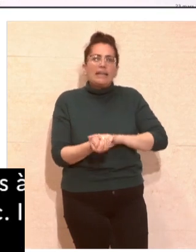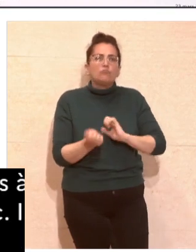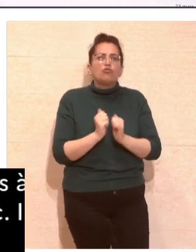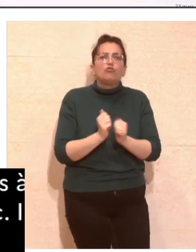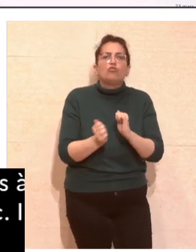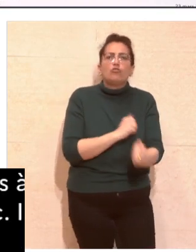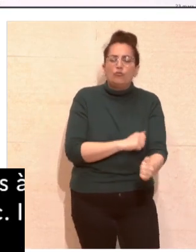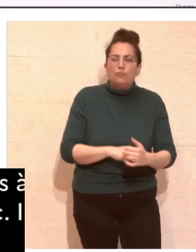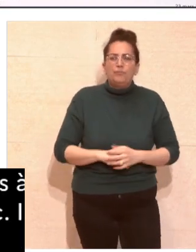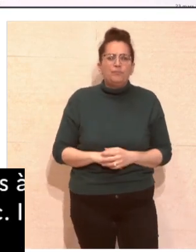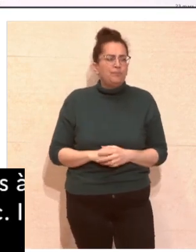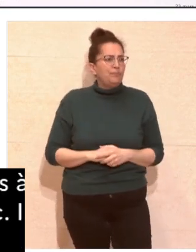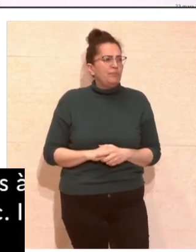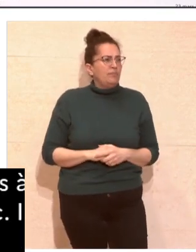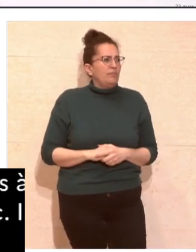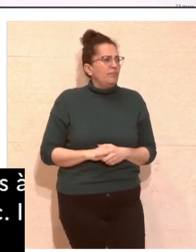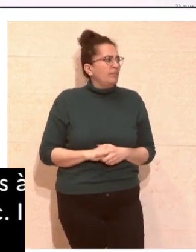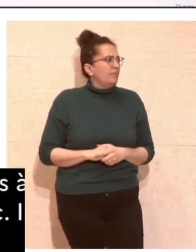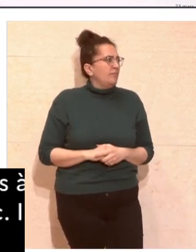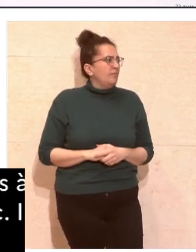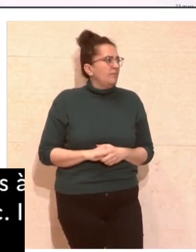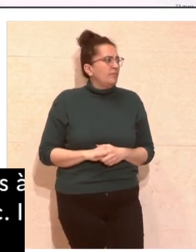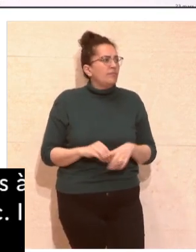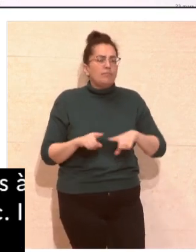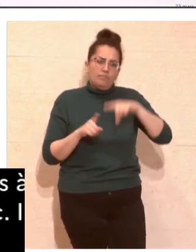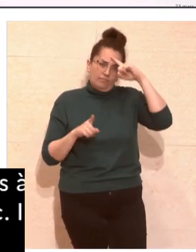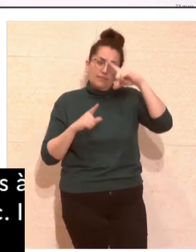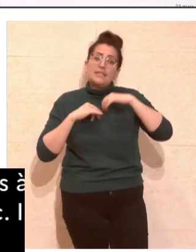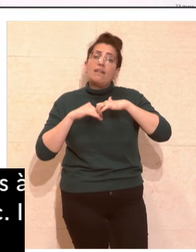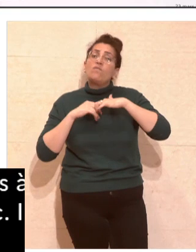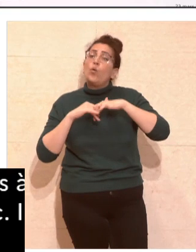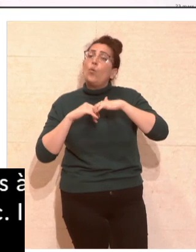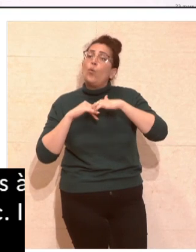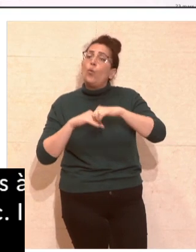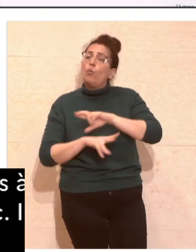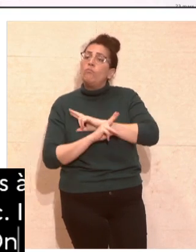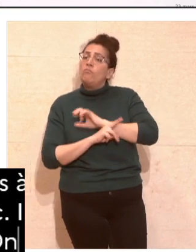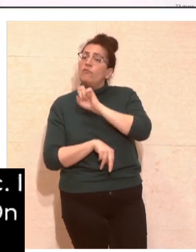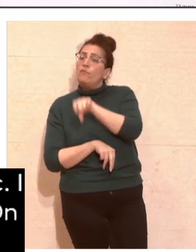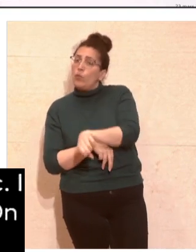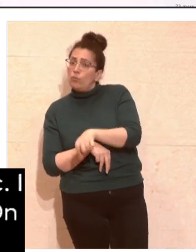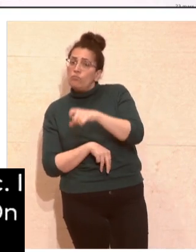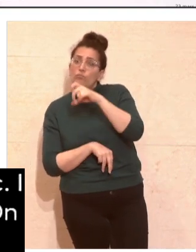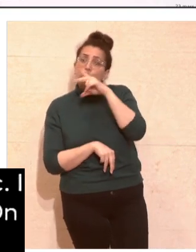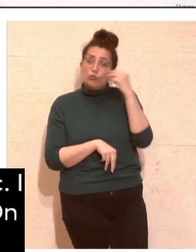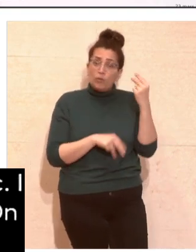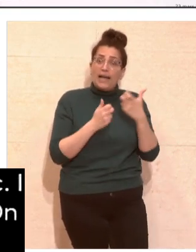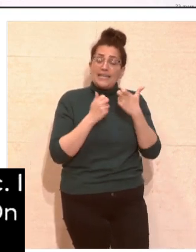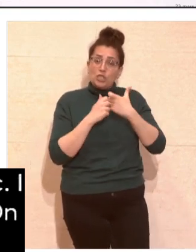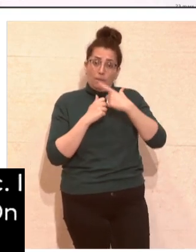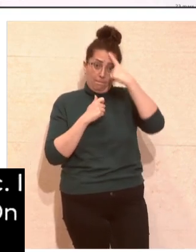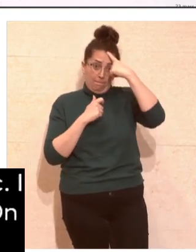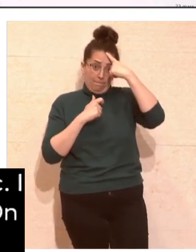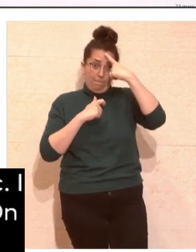entraîner évidemment en fait un repos aussi neuronal, et on a montré chez l'homme avec des enregistrements